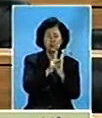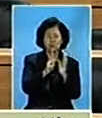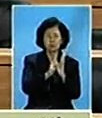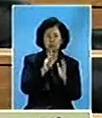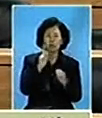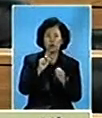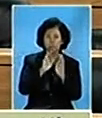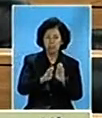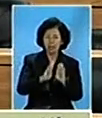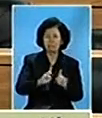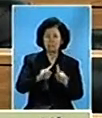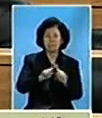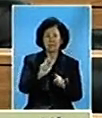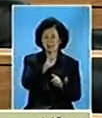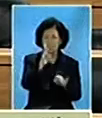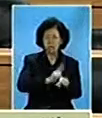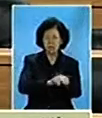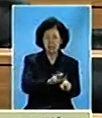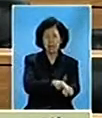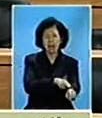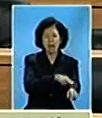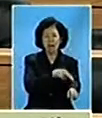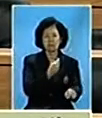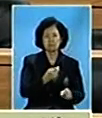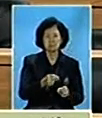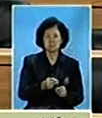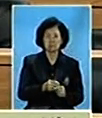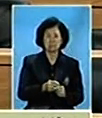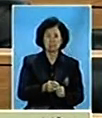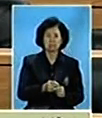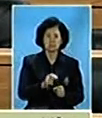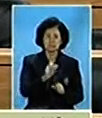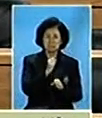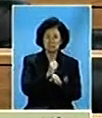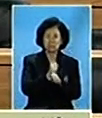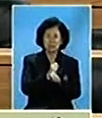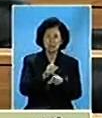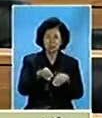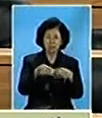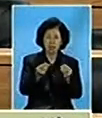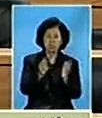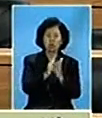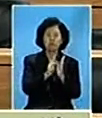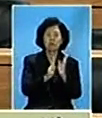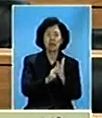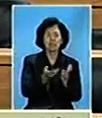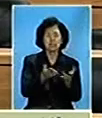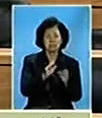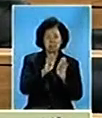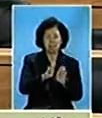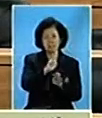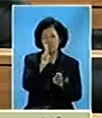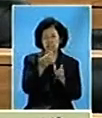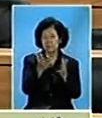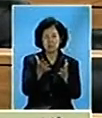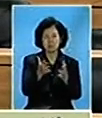ะฮะมันใช้เวลานานมากกว่าจะออกแล้วก็ทำให้กฎหมายฉบับนั้นไม่ได้ถูกบังคับใช้นะ